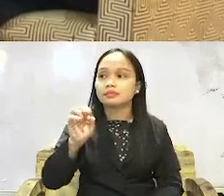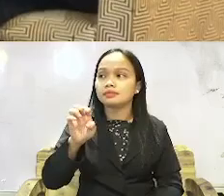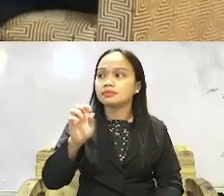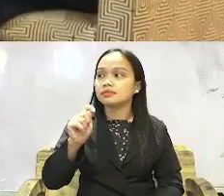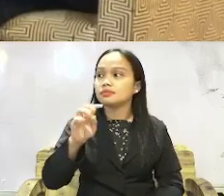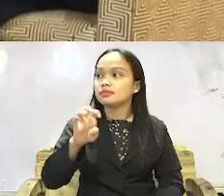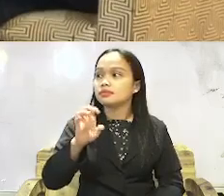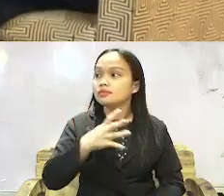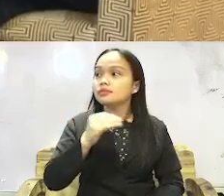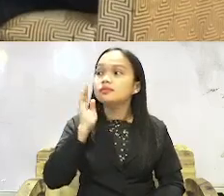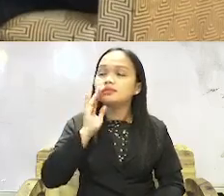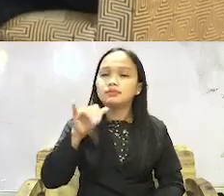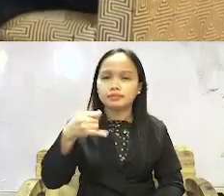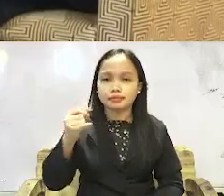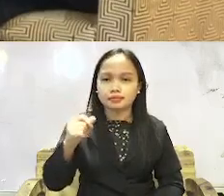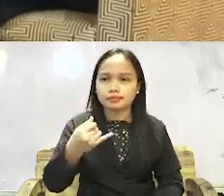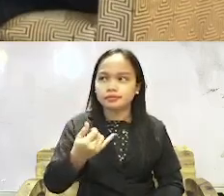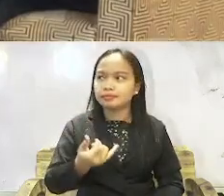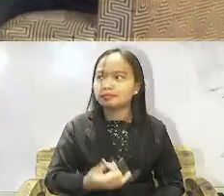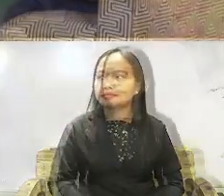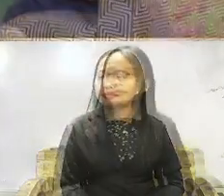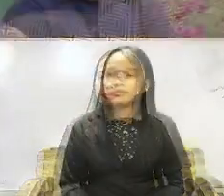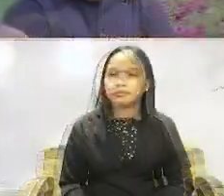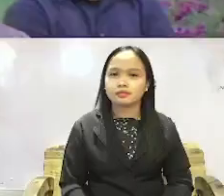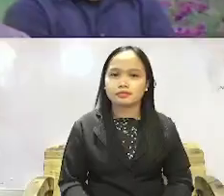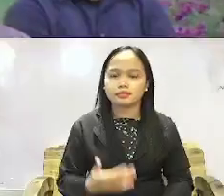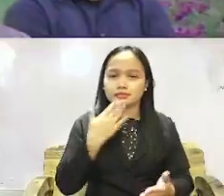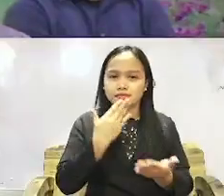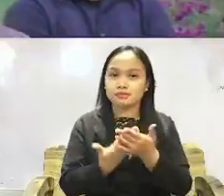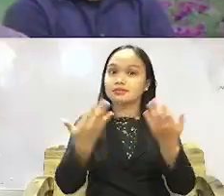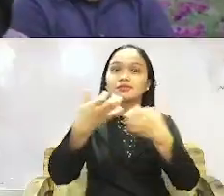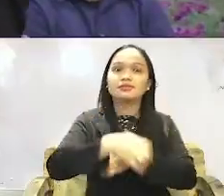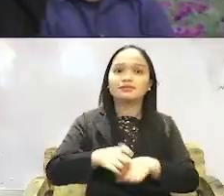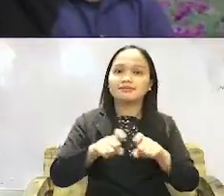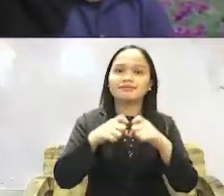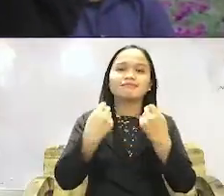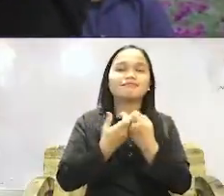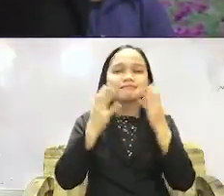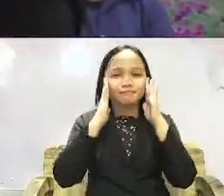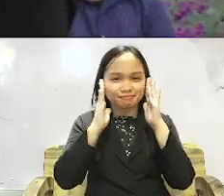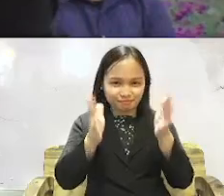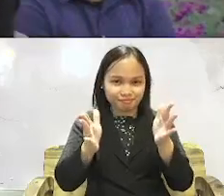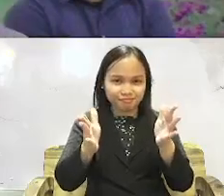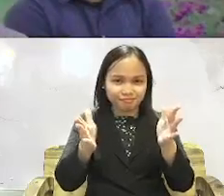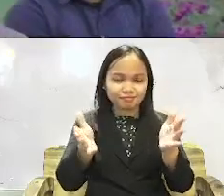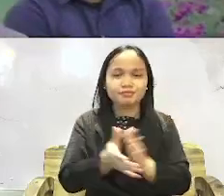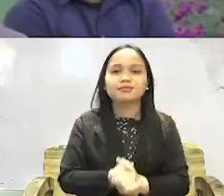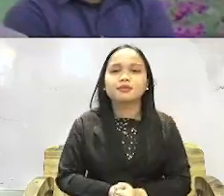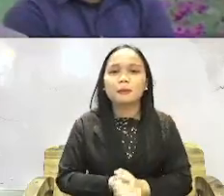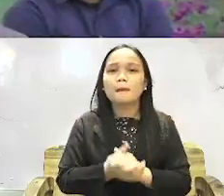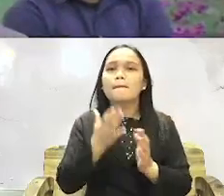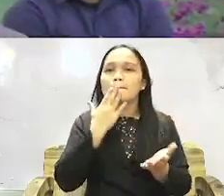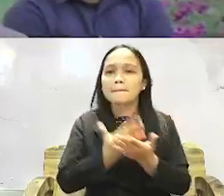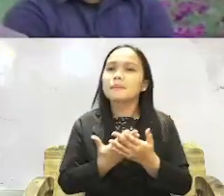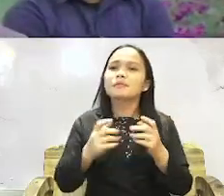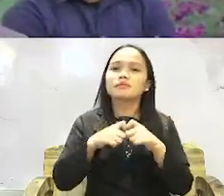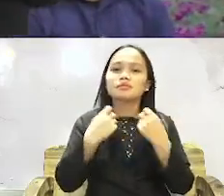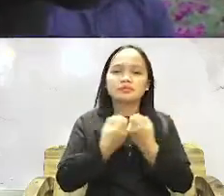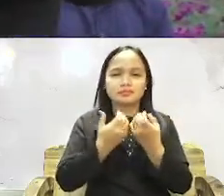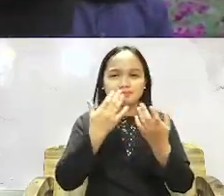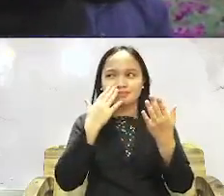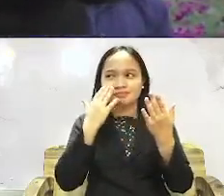Brother JJ, take it away. Good evening, Team Focus! Team Focus,